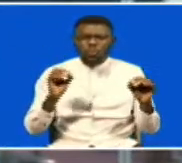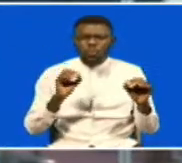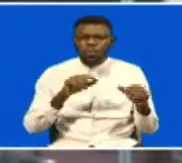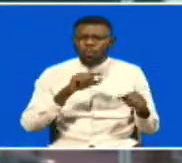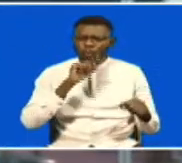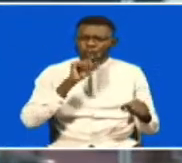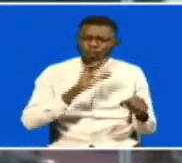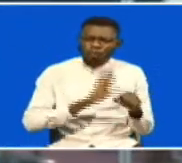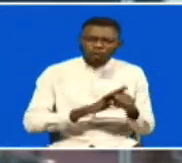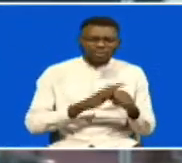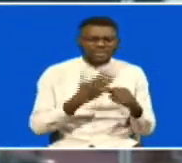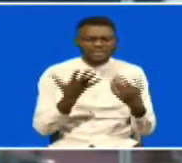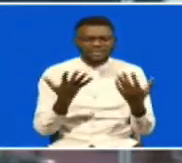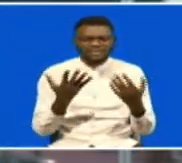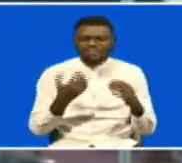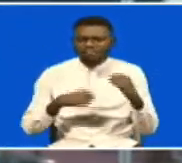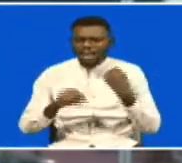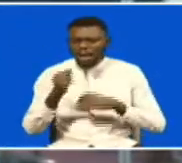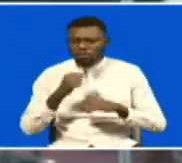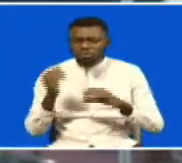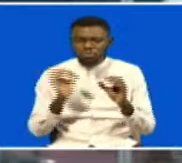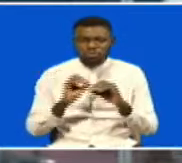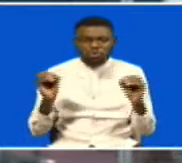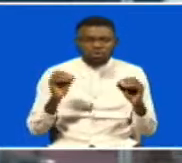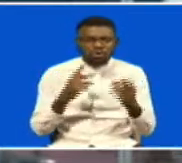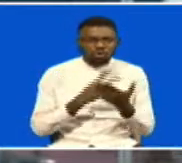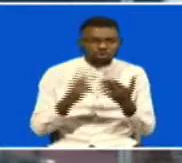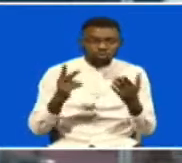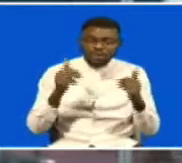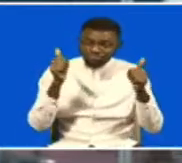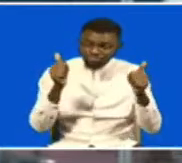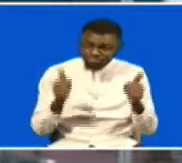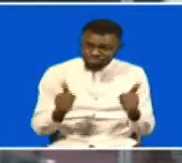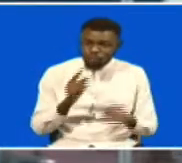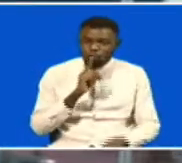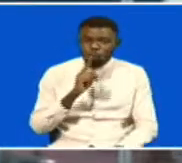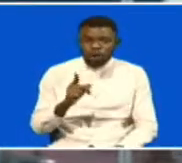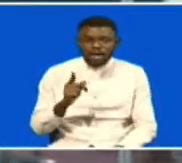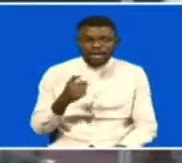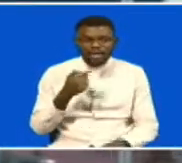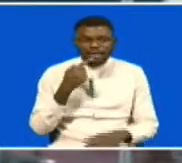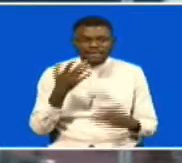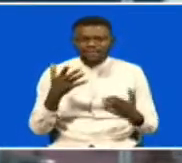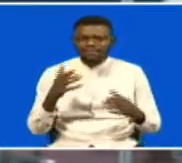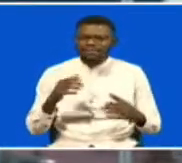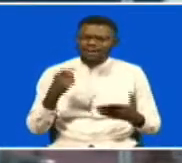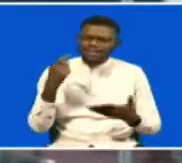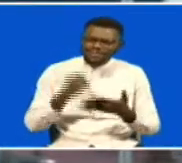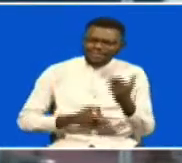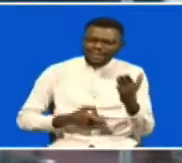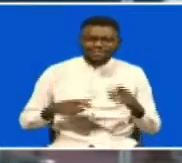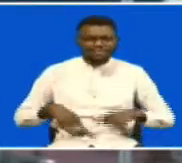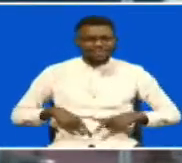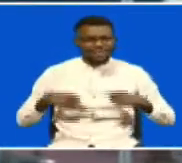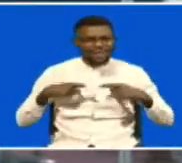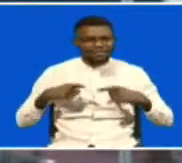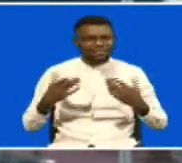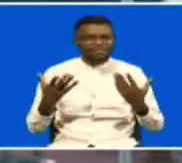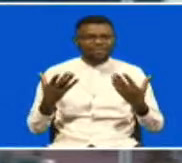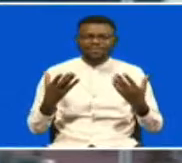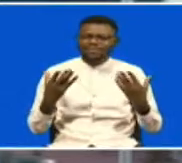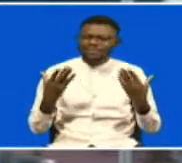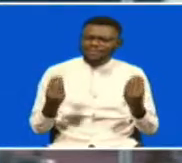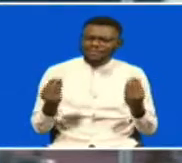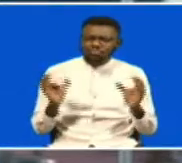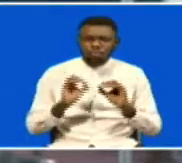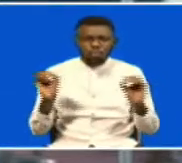wiki mbili. Odinga amedokeza masuala 15 yakiwemo kupanda kwa gharama ya maisha na ushuru kuongezwa kama sababu kuu